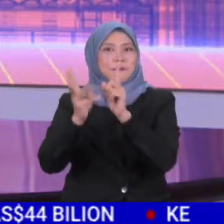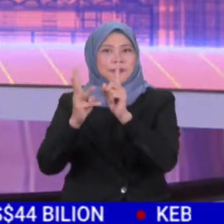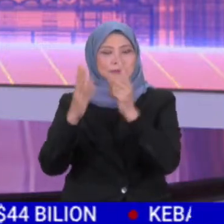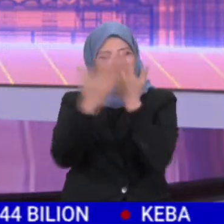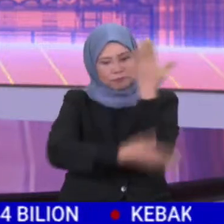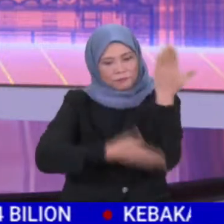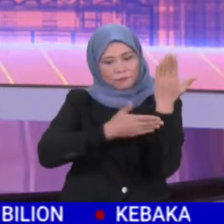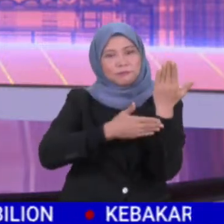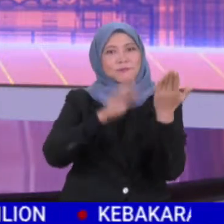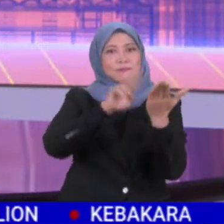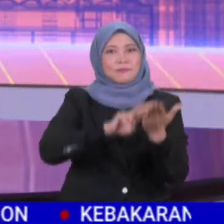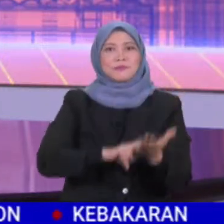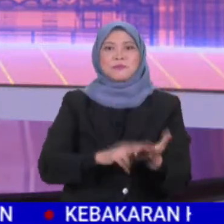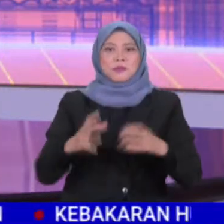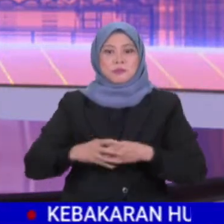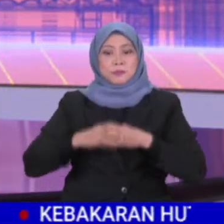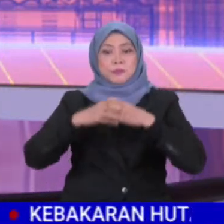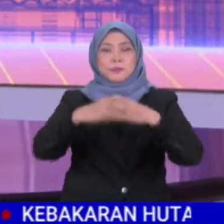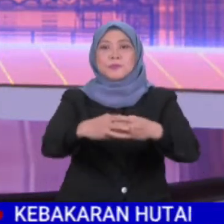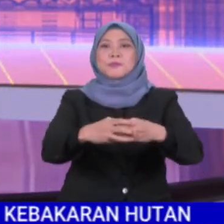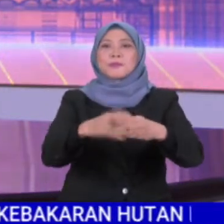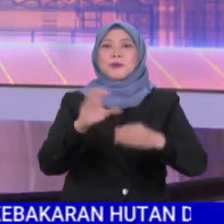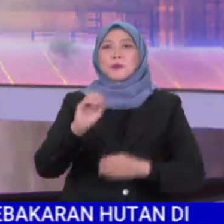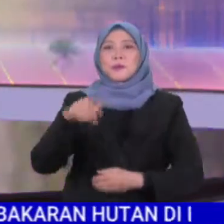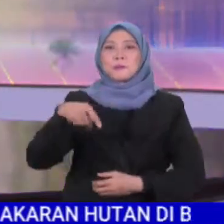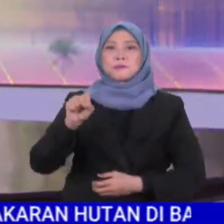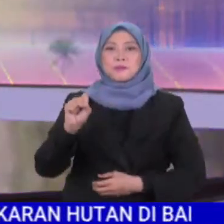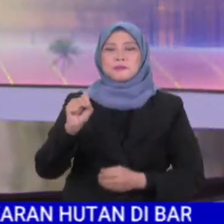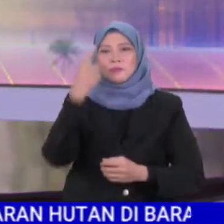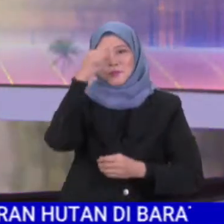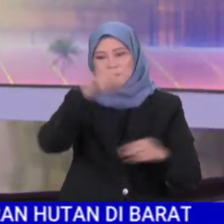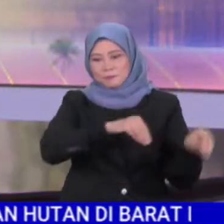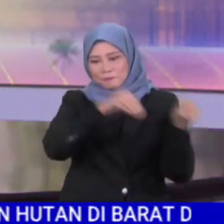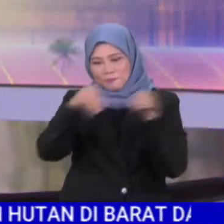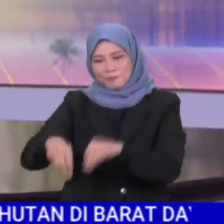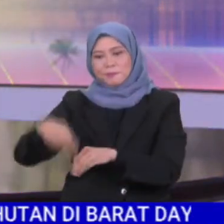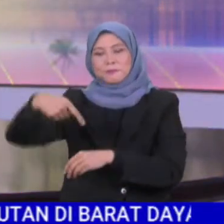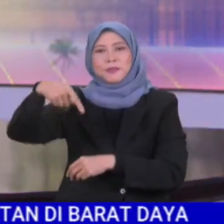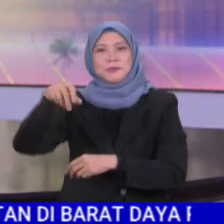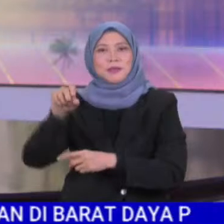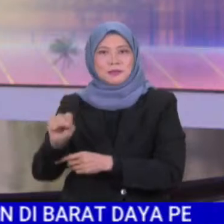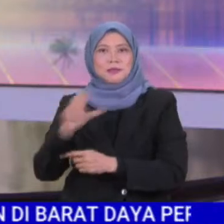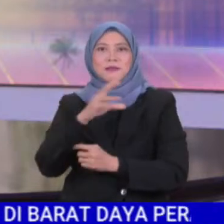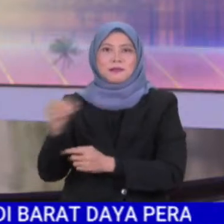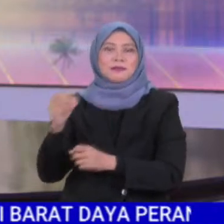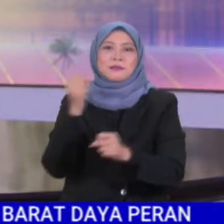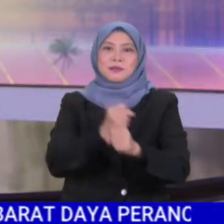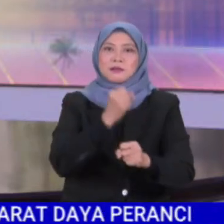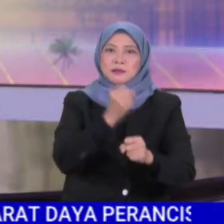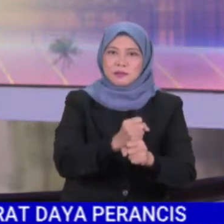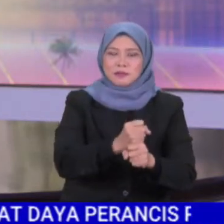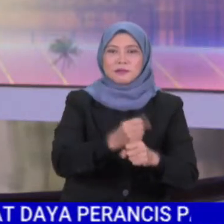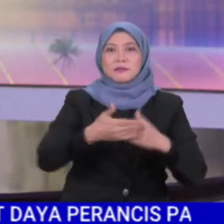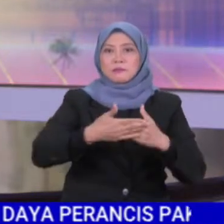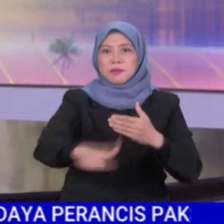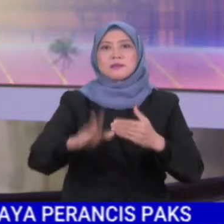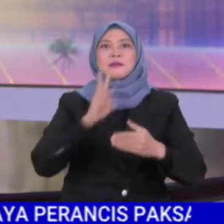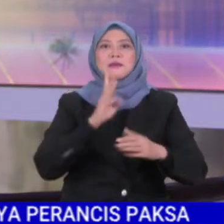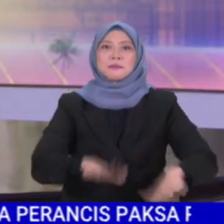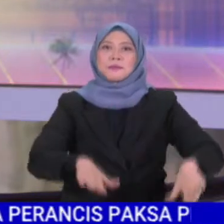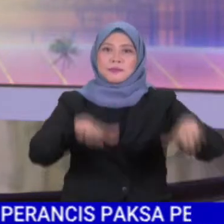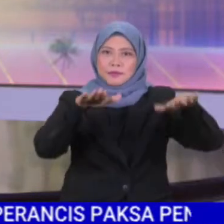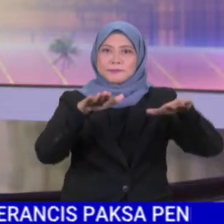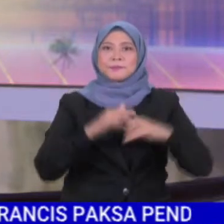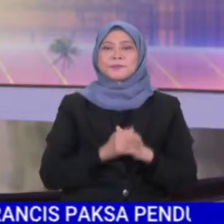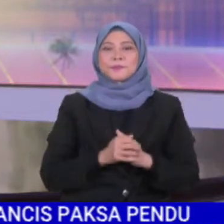seluruh negara diatur gerak membantu pengoperasian Pusat Pemindahan Sementara PPS dan kerja-kerja pasca bencana.